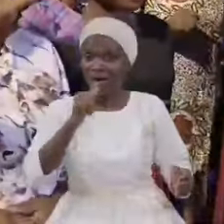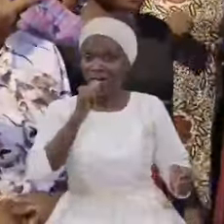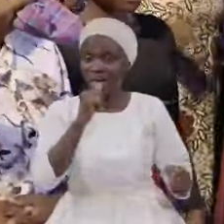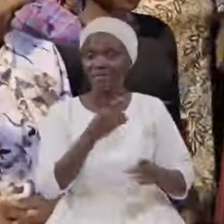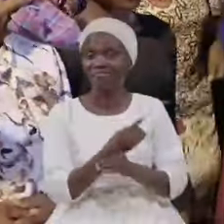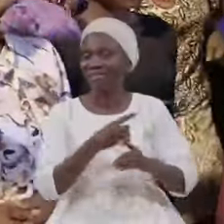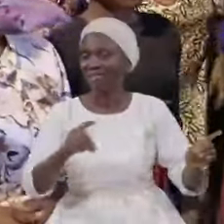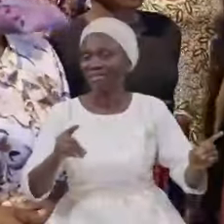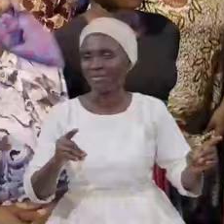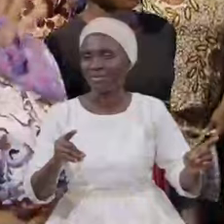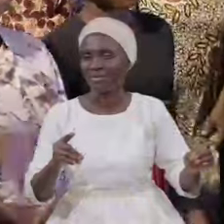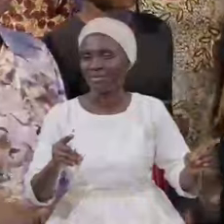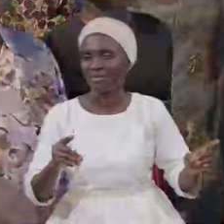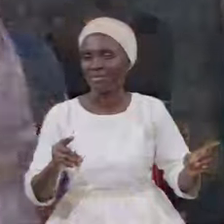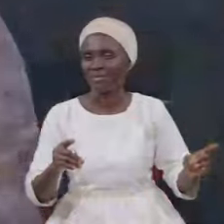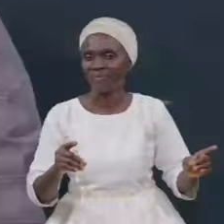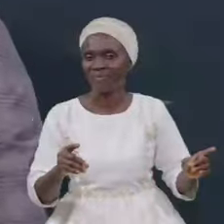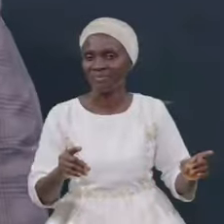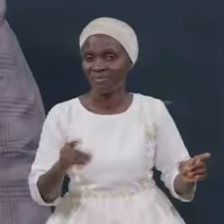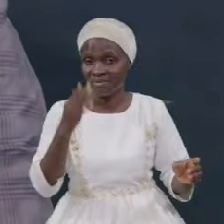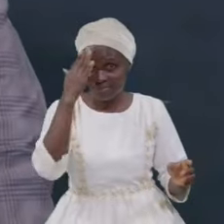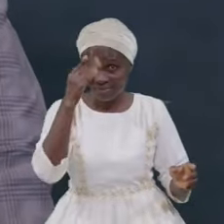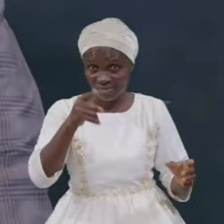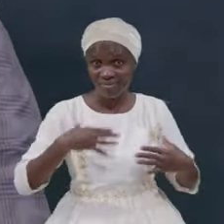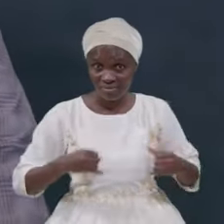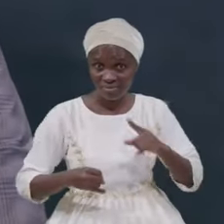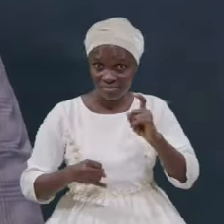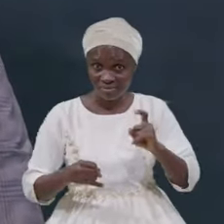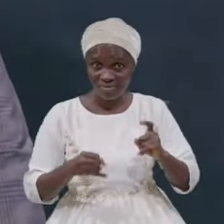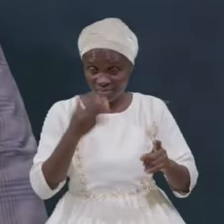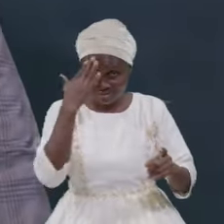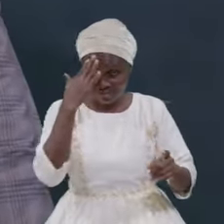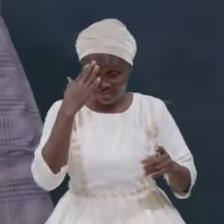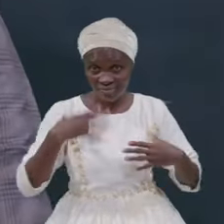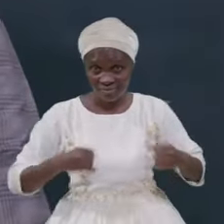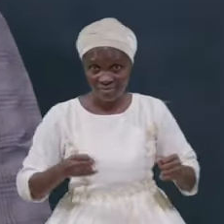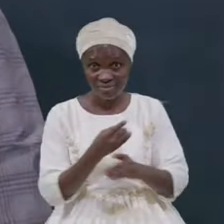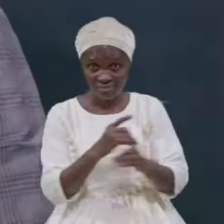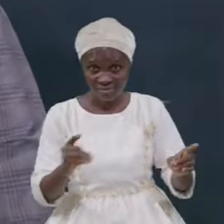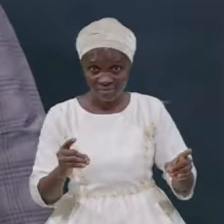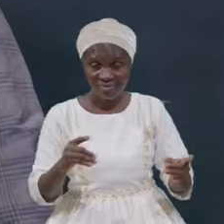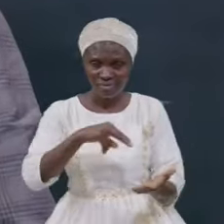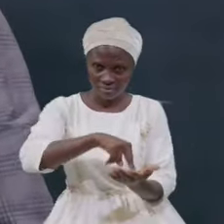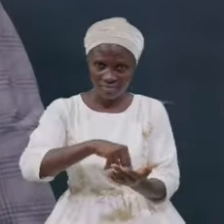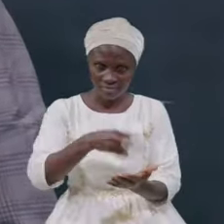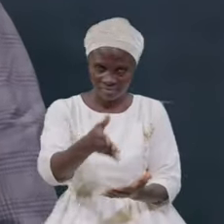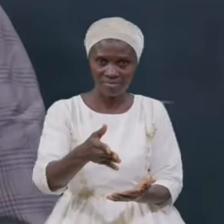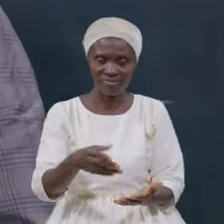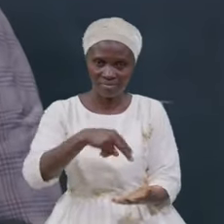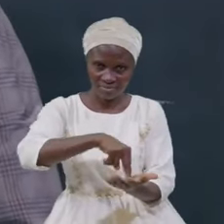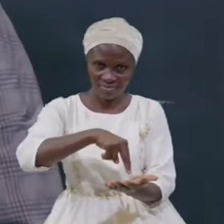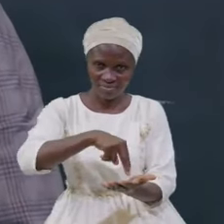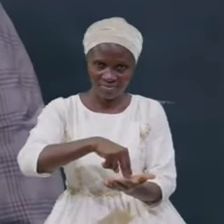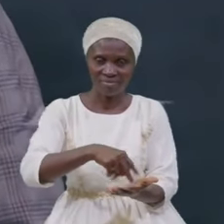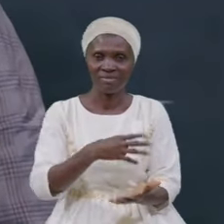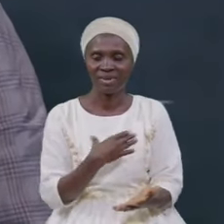Si tu sais que tu es guéri, rétabli, tu es délivré. Pourquoi ne pas te lever là-bas? Pourquoi ne pas voir que ces choses pour lesquelles